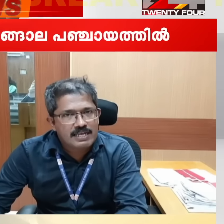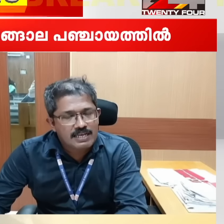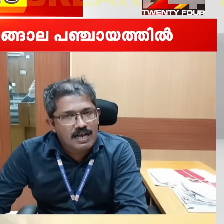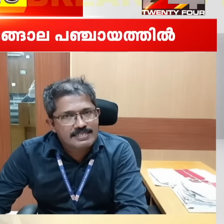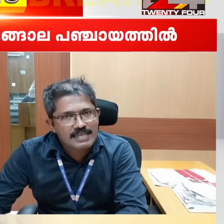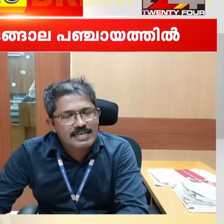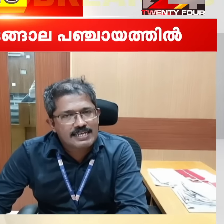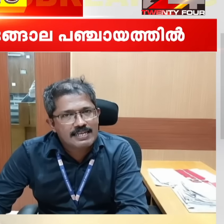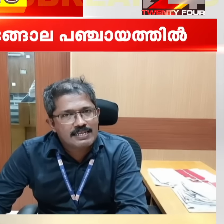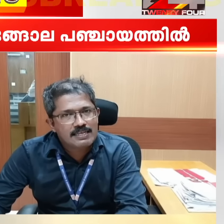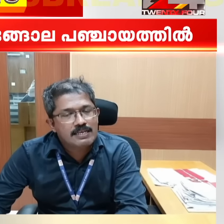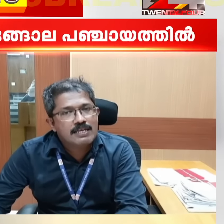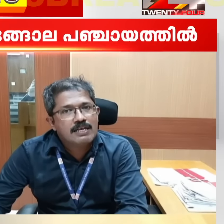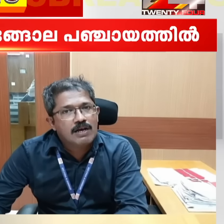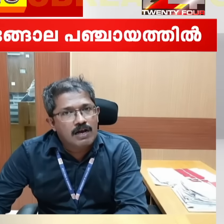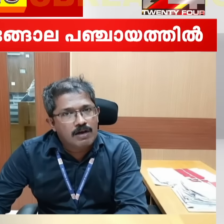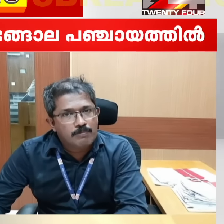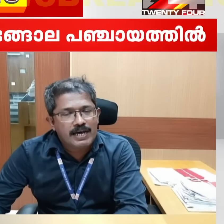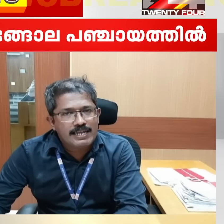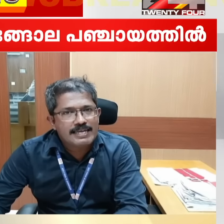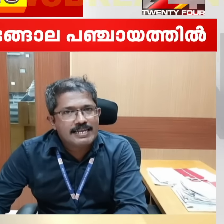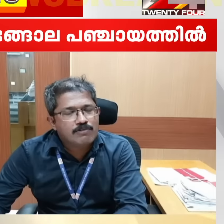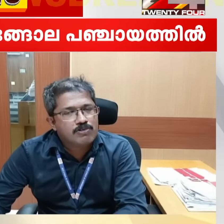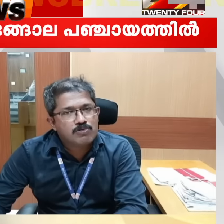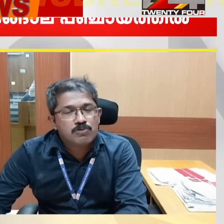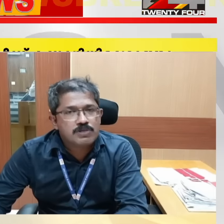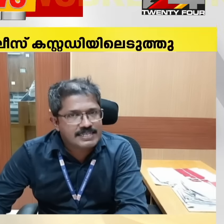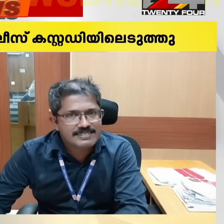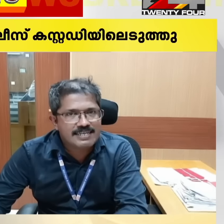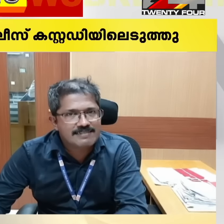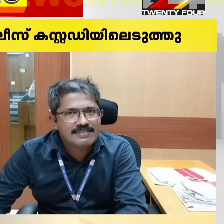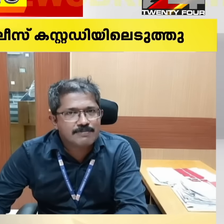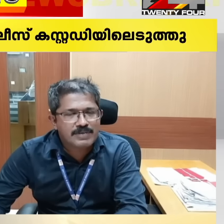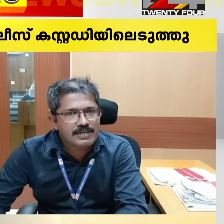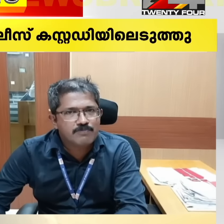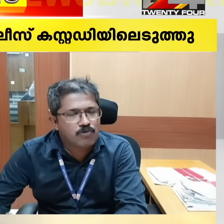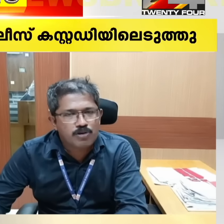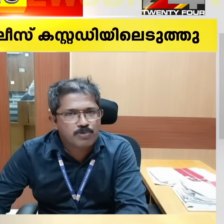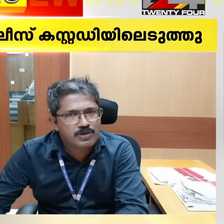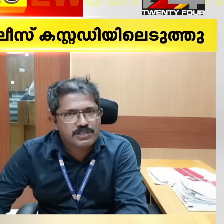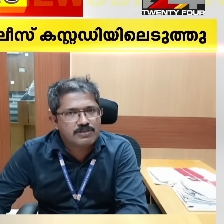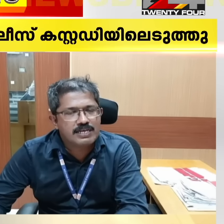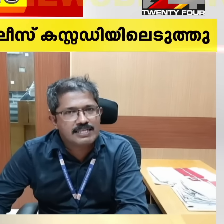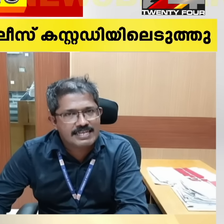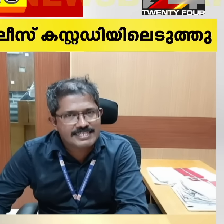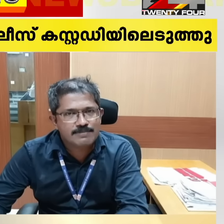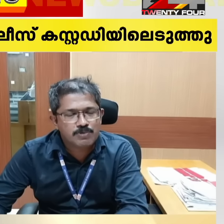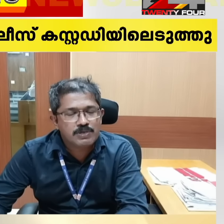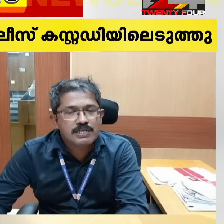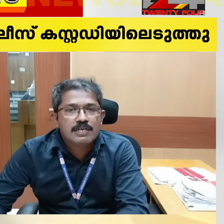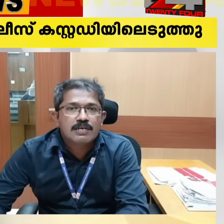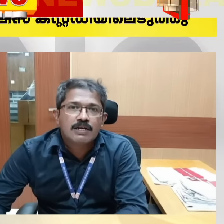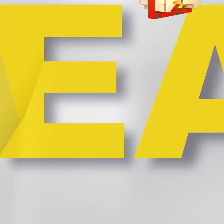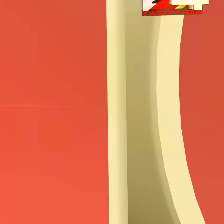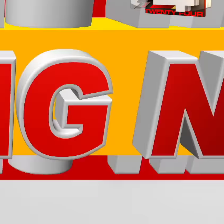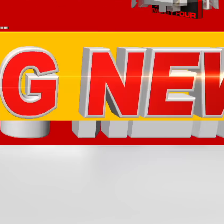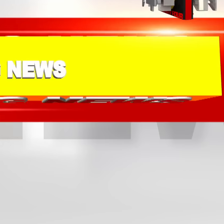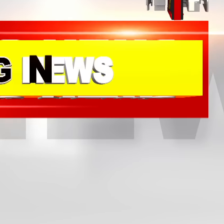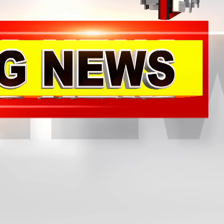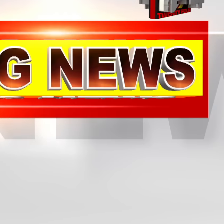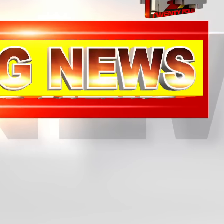ആ ചാക്കിൽ പാലായിലെ ഒരു ടെക്സ്റ്റൈൽസിൻ്റെ പേരും ഫോൺ നമ്പറും എഴുതിയിരുന്നു. ഞങ്ങളത് അന്വേഷിച്ചപ്പോൾ കോട്ടയം